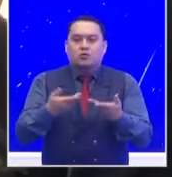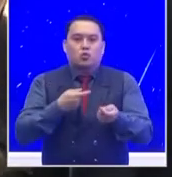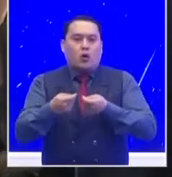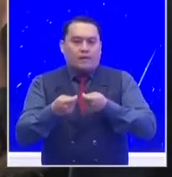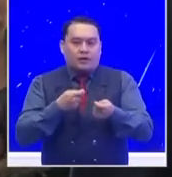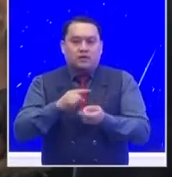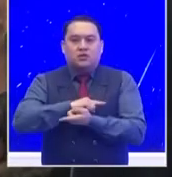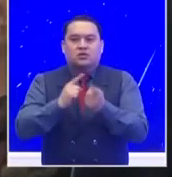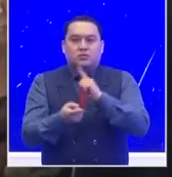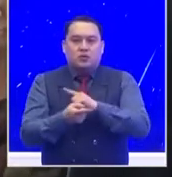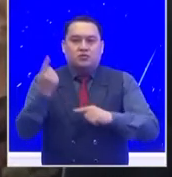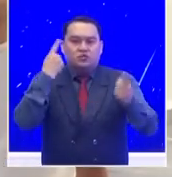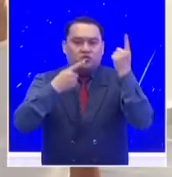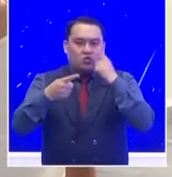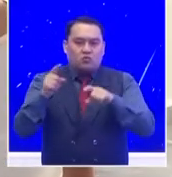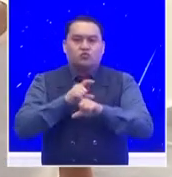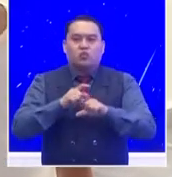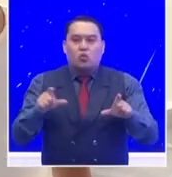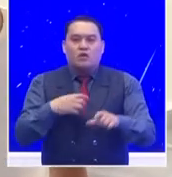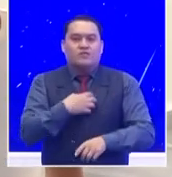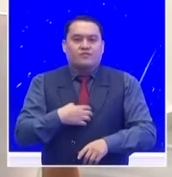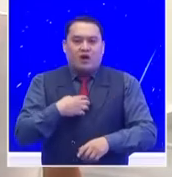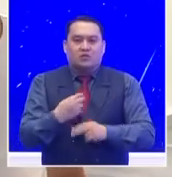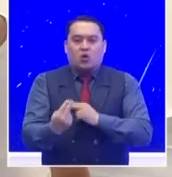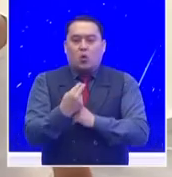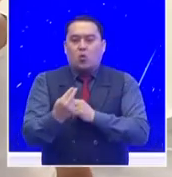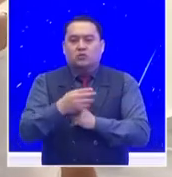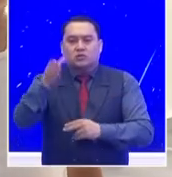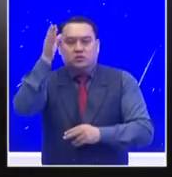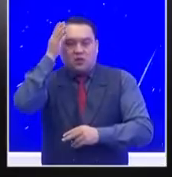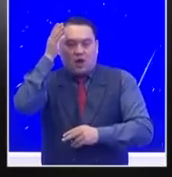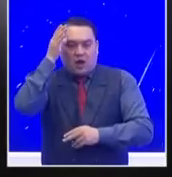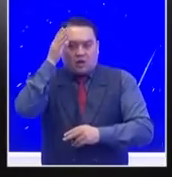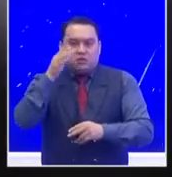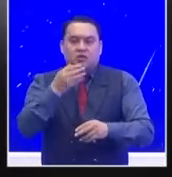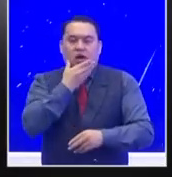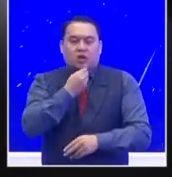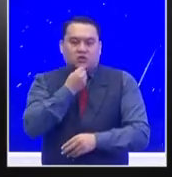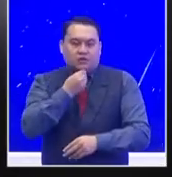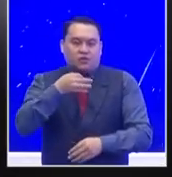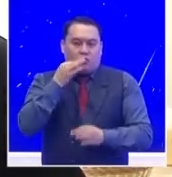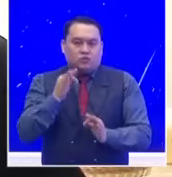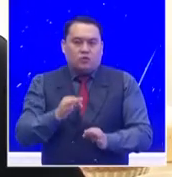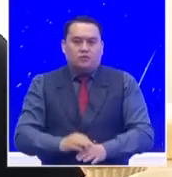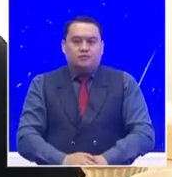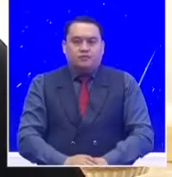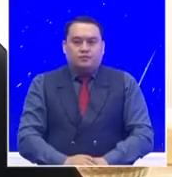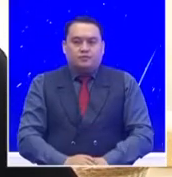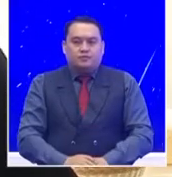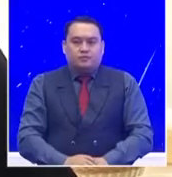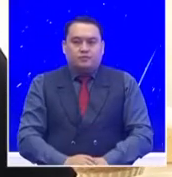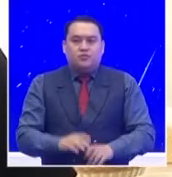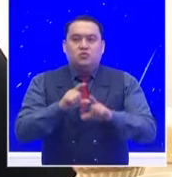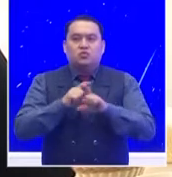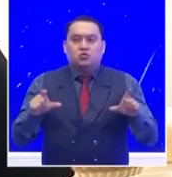руководству изменить дизайн школы. Ведь детям важно прививать не только знания, но и эстетический вкус. Школа похожа